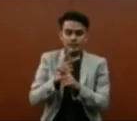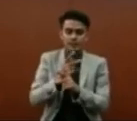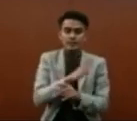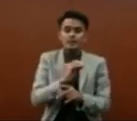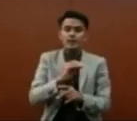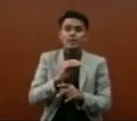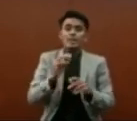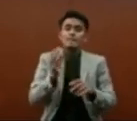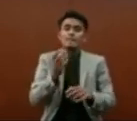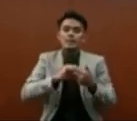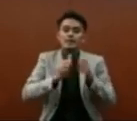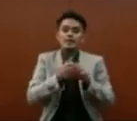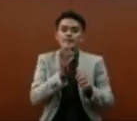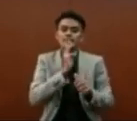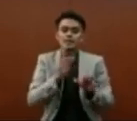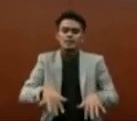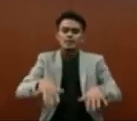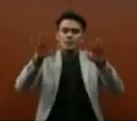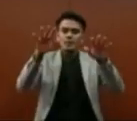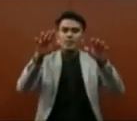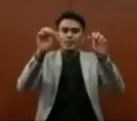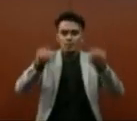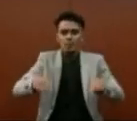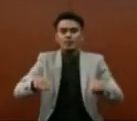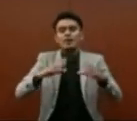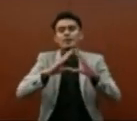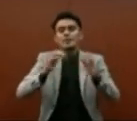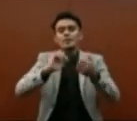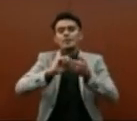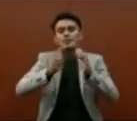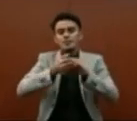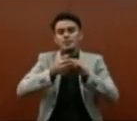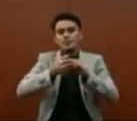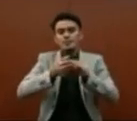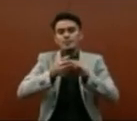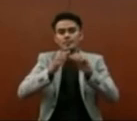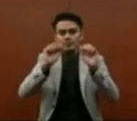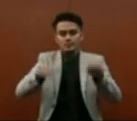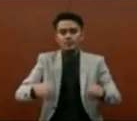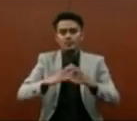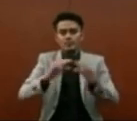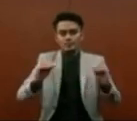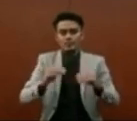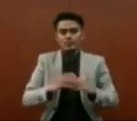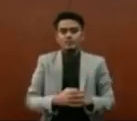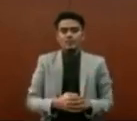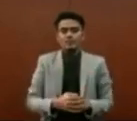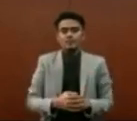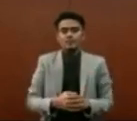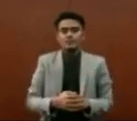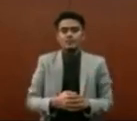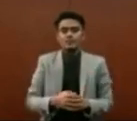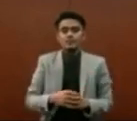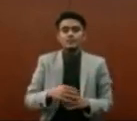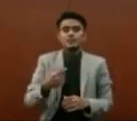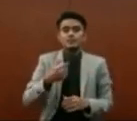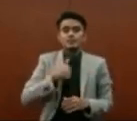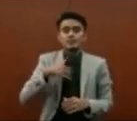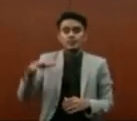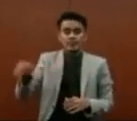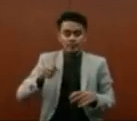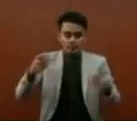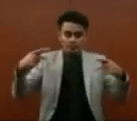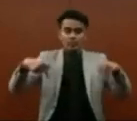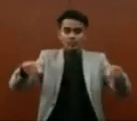ini dapat ditangani dengan segera Hai yang pernah tuh Spike dikesempatan ini saya juga ingin mengambil peluang untuk